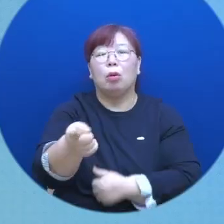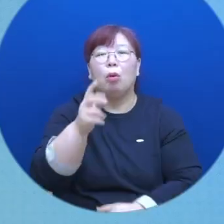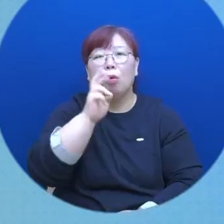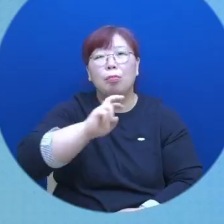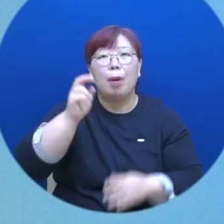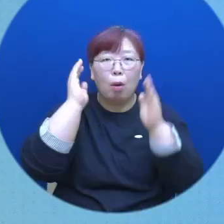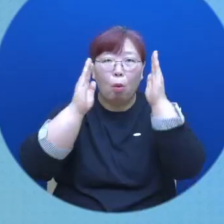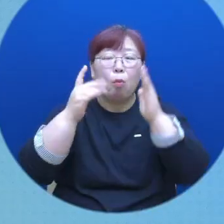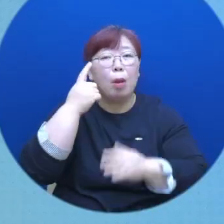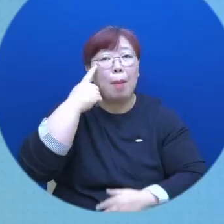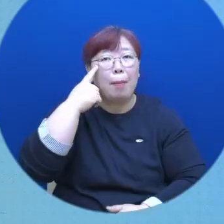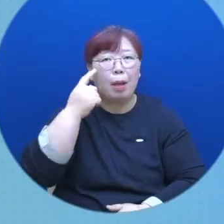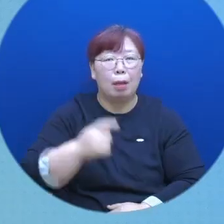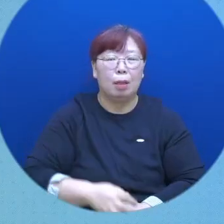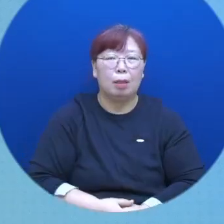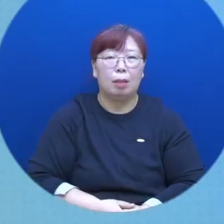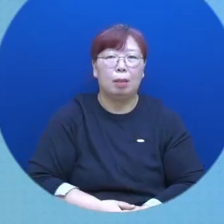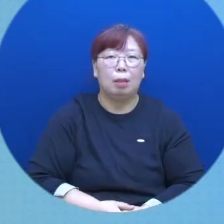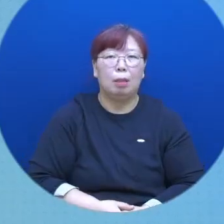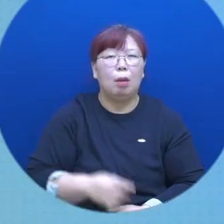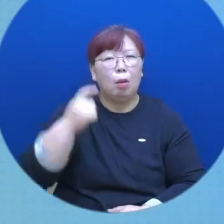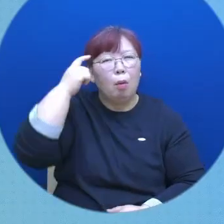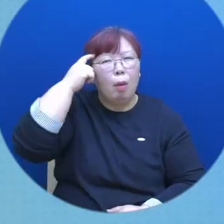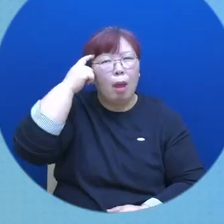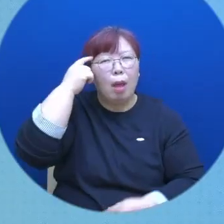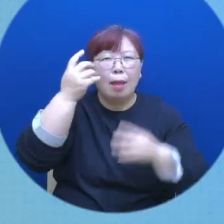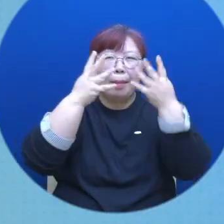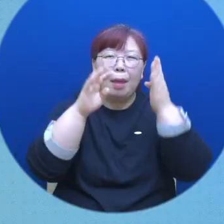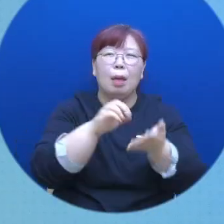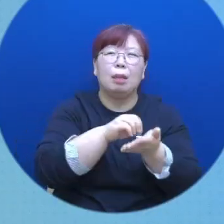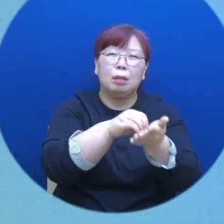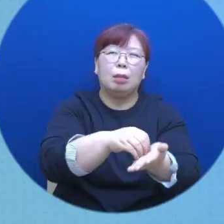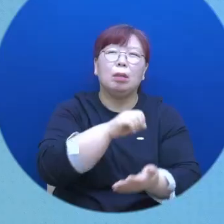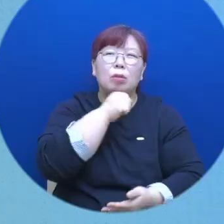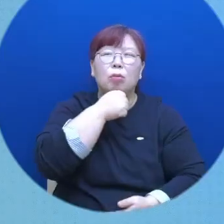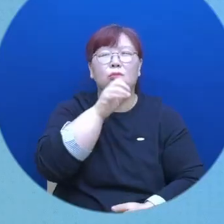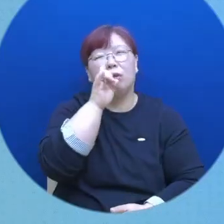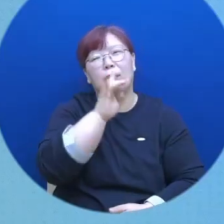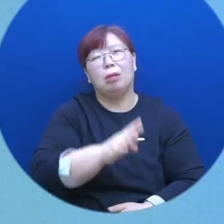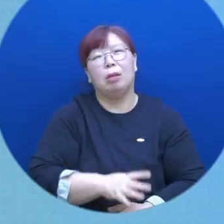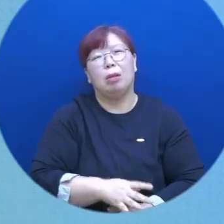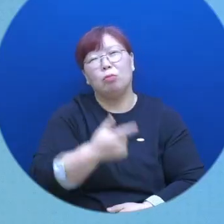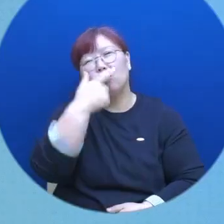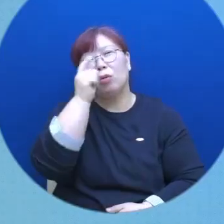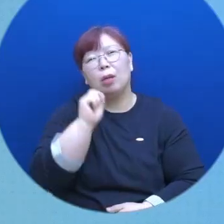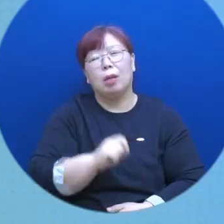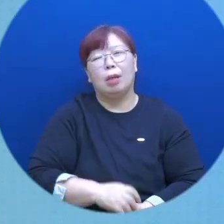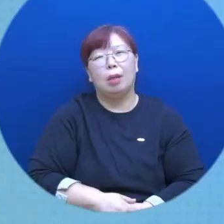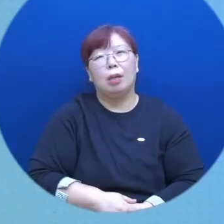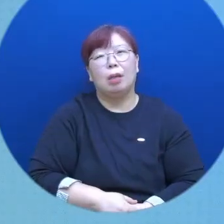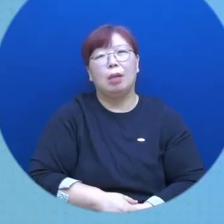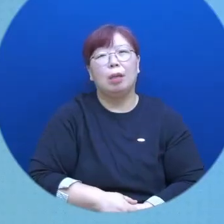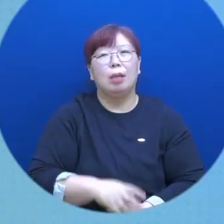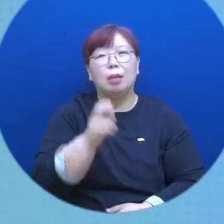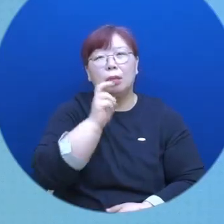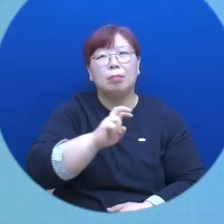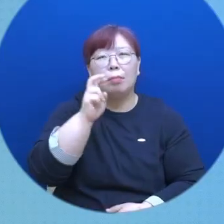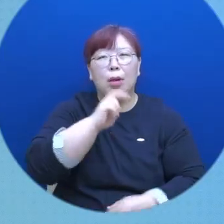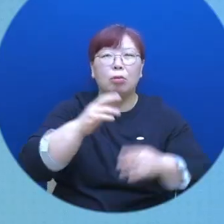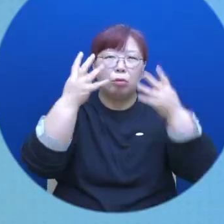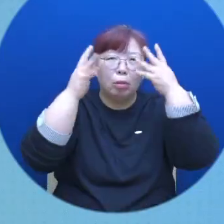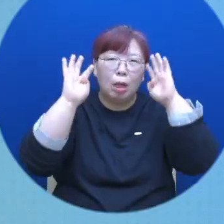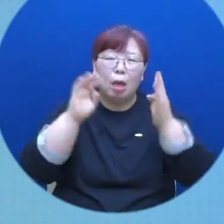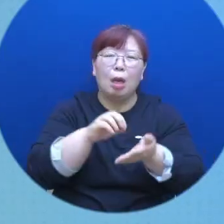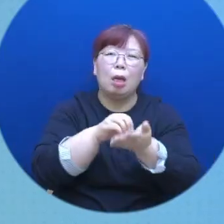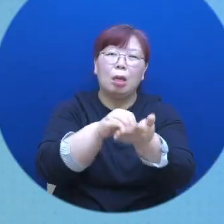고민이 되는 거예요. 왜? 대학 갈 만한 성적이 안 됐거든요. 음악으로 대학을 갈 수 있다니까